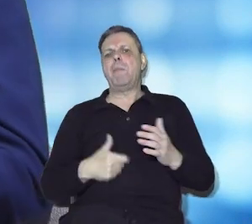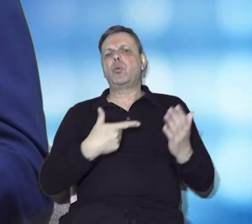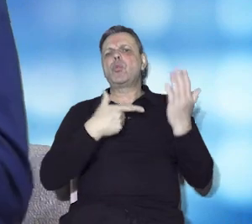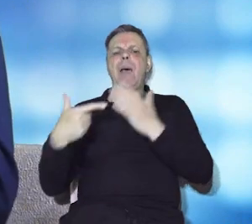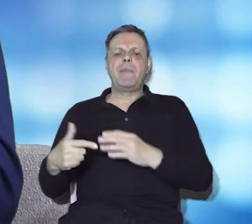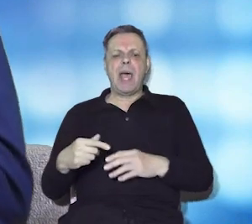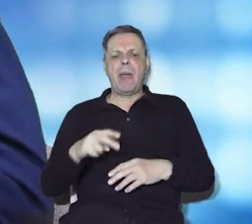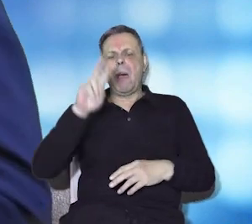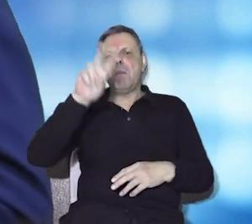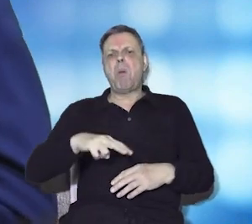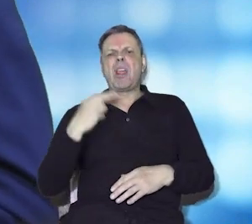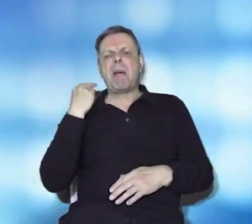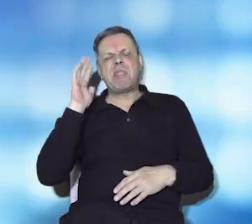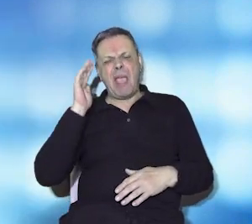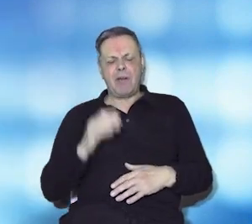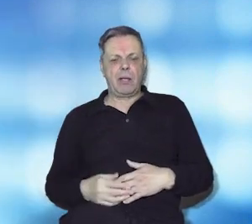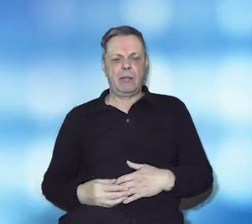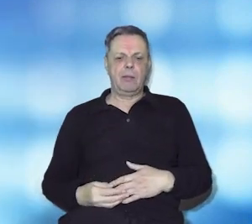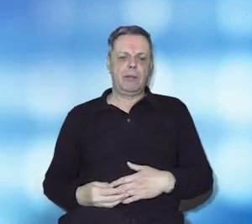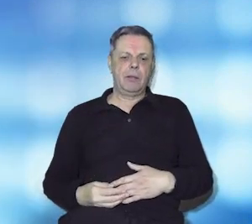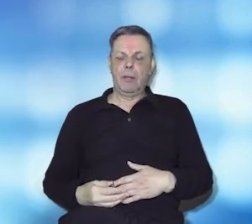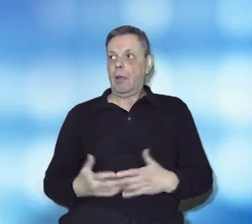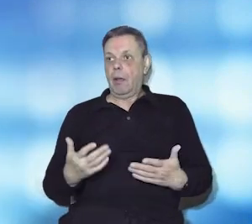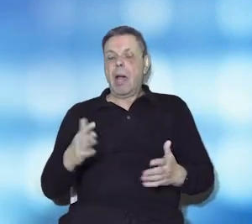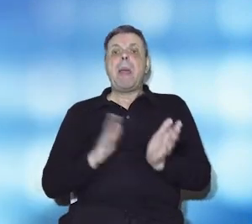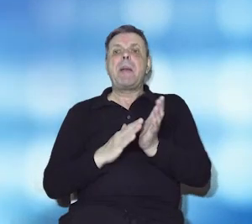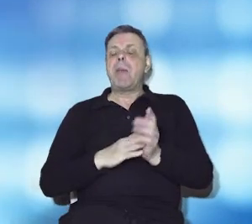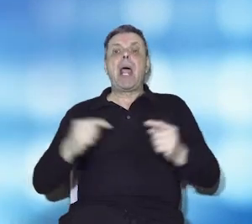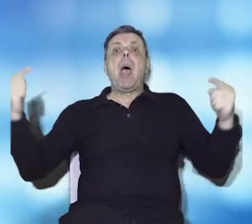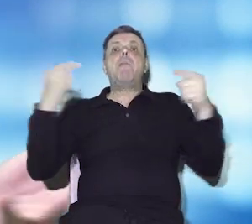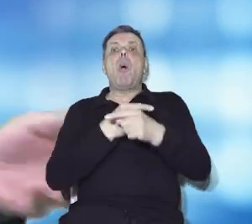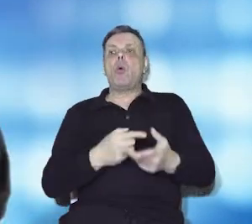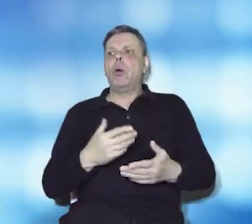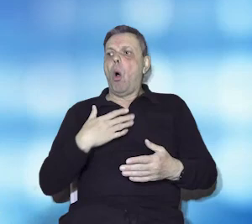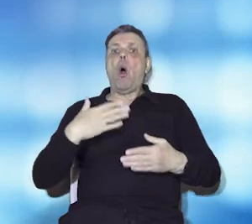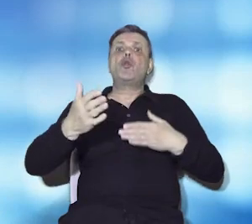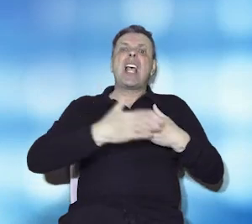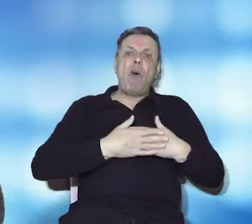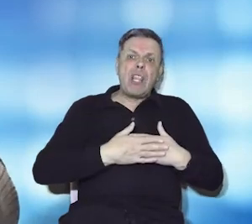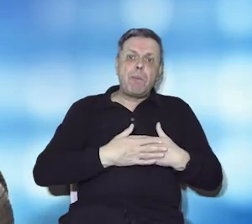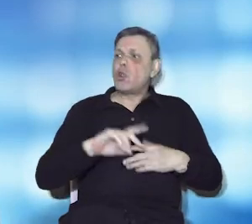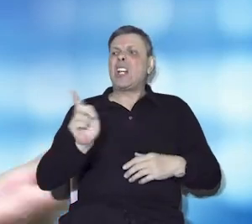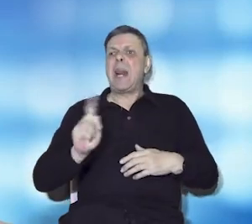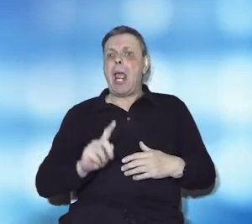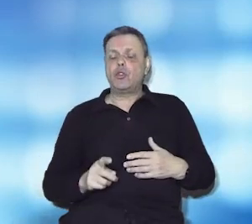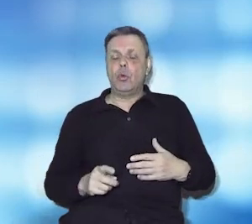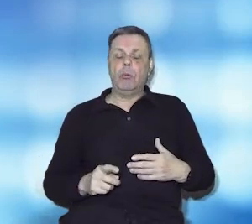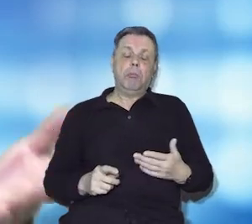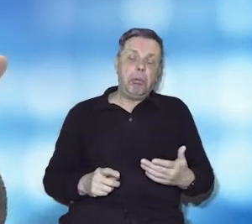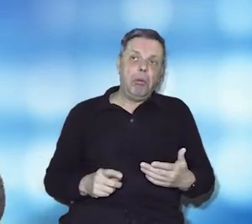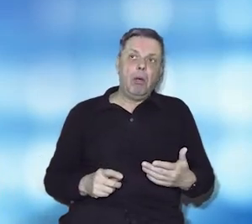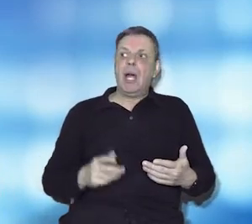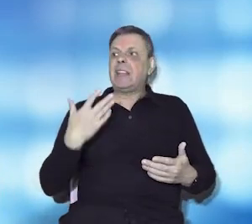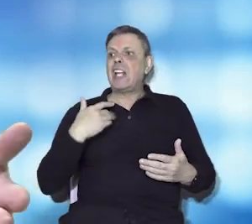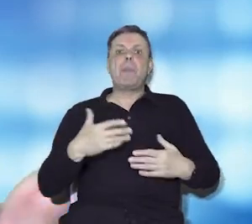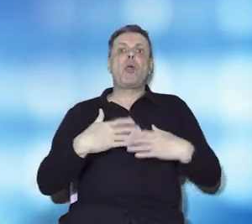pogledam. To je isto koji biti točka na propuh. Hoću se zatvoriti prozor i ću biti na propuhu pa će me vrat boliti. Hoću biti izložen buri pa ću se smrznuti. Hoću